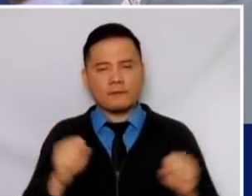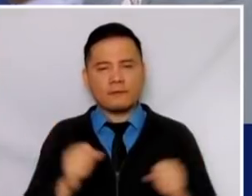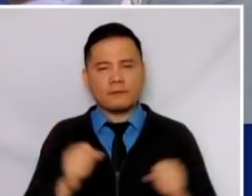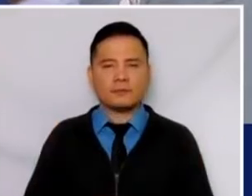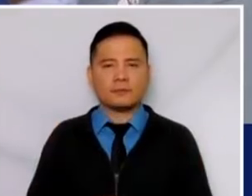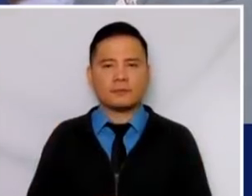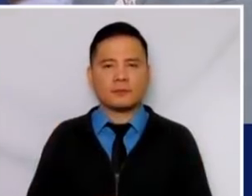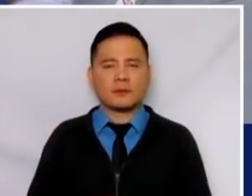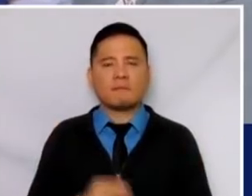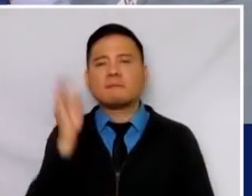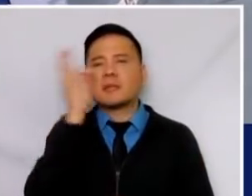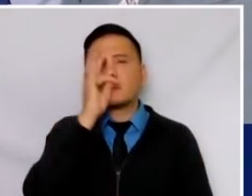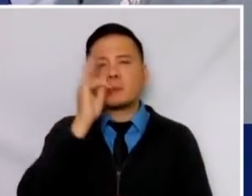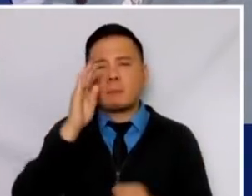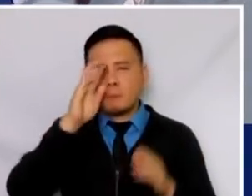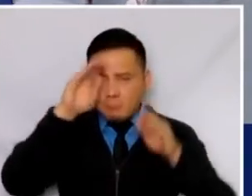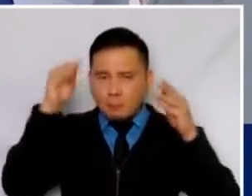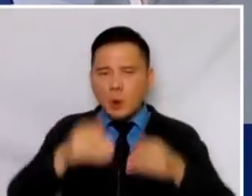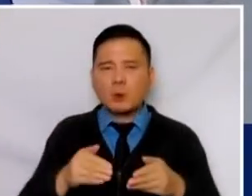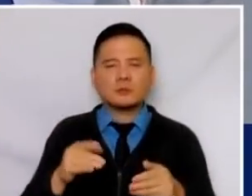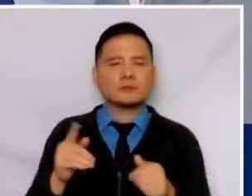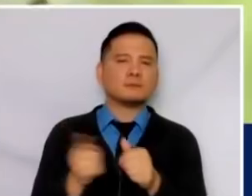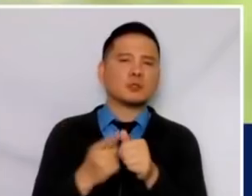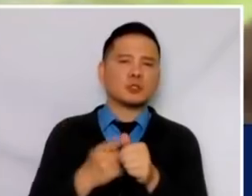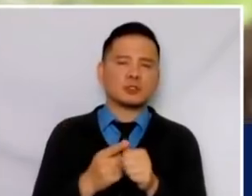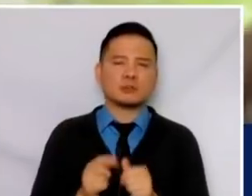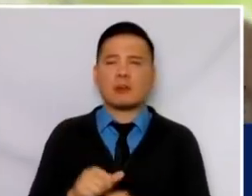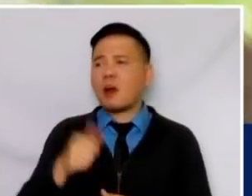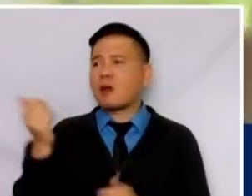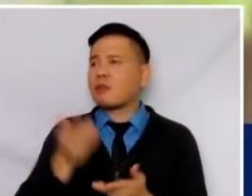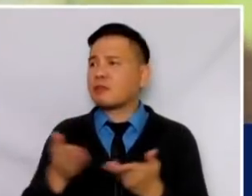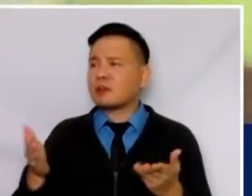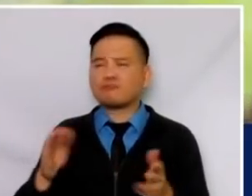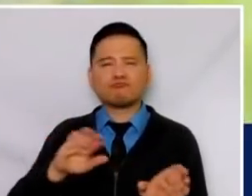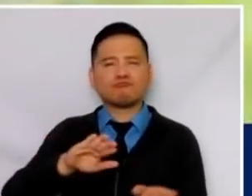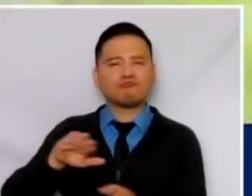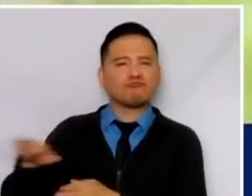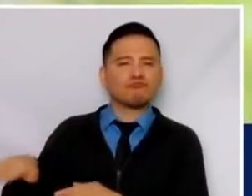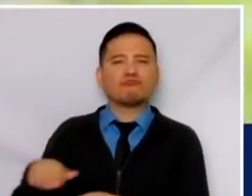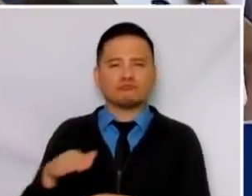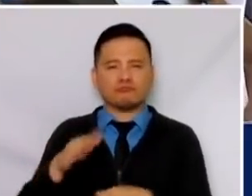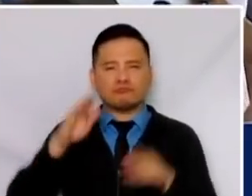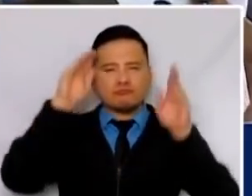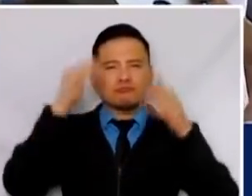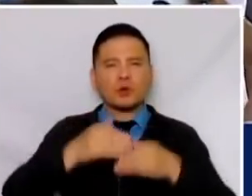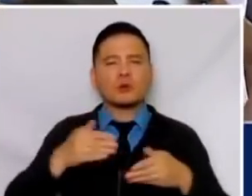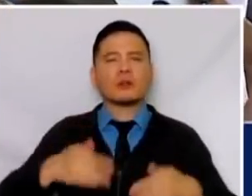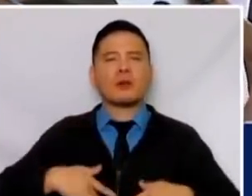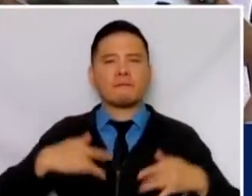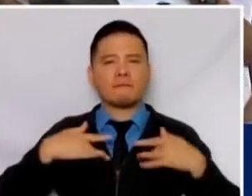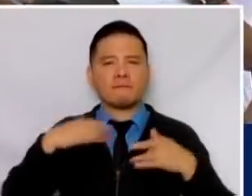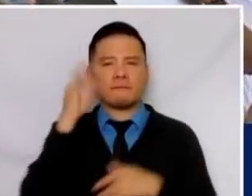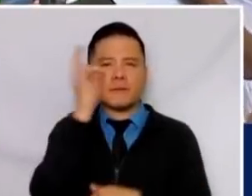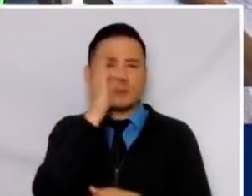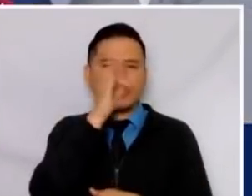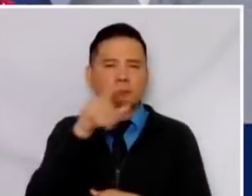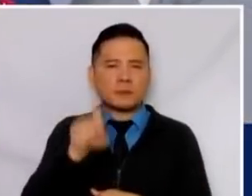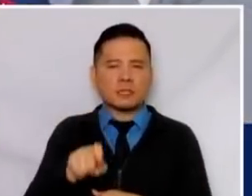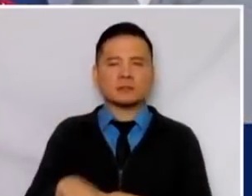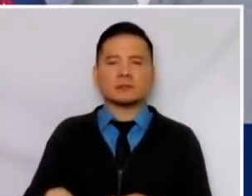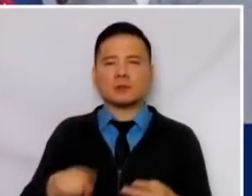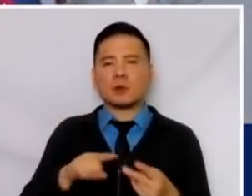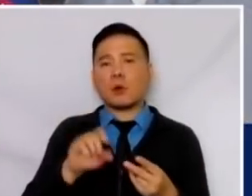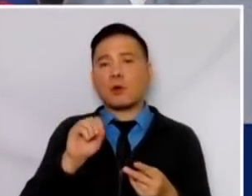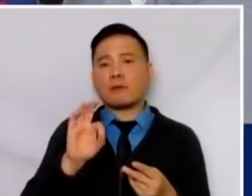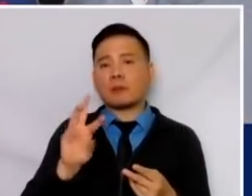Mamamayan muna before anything else. Buhay muna ng mga Pilipino na OFW sa